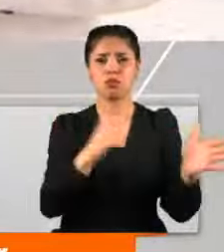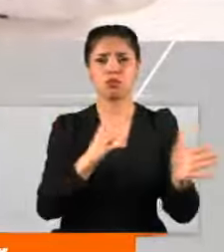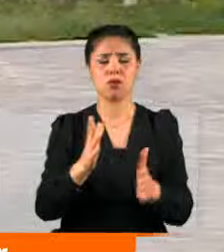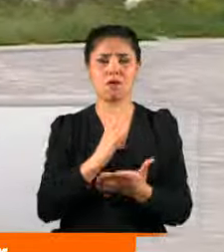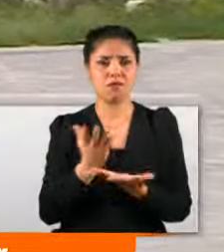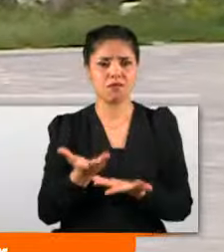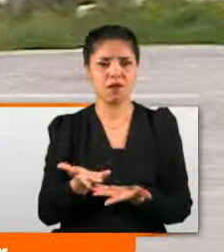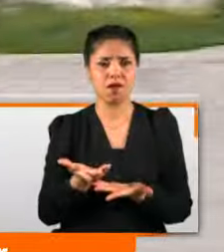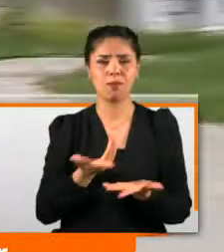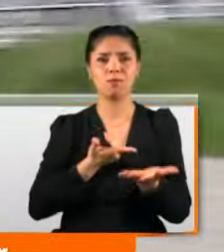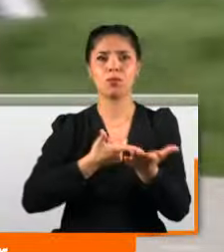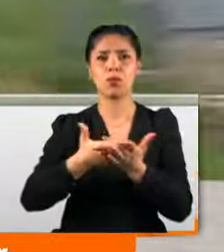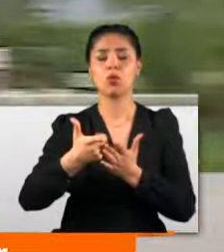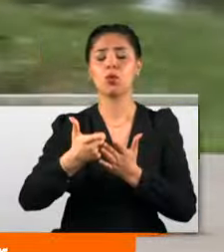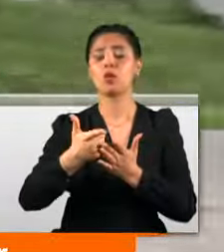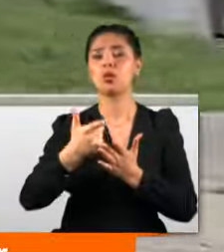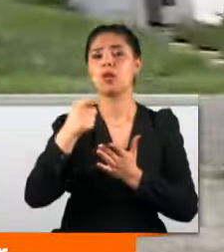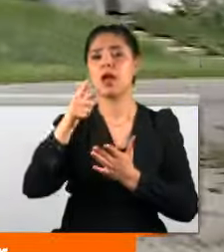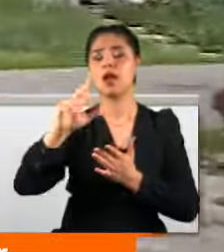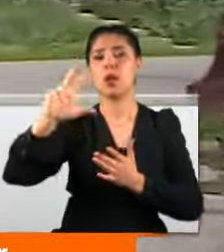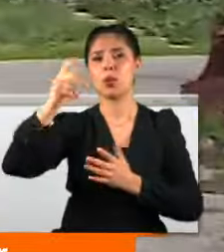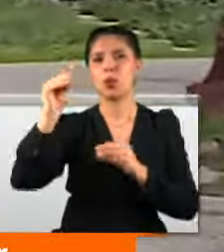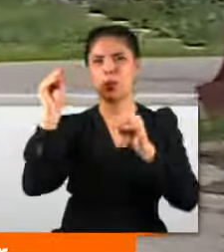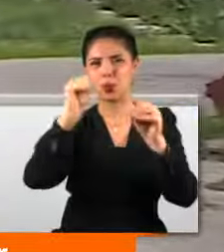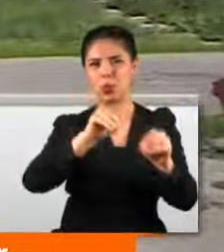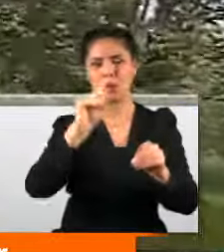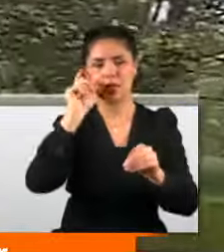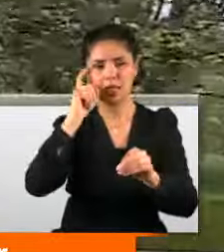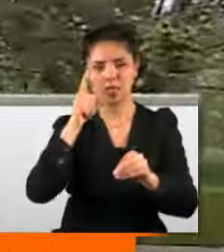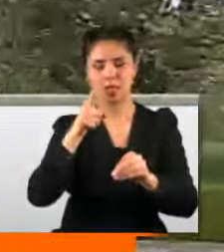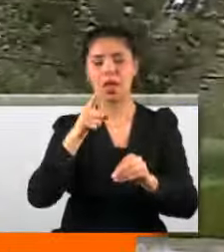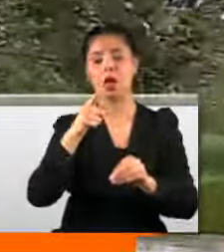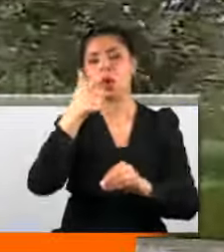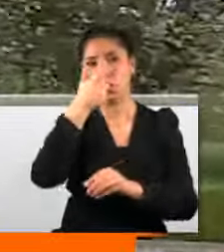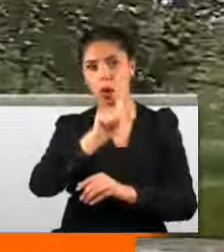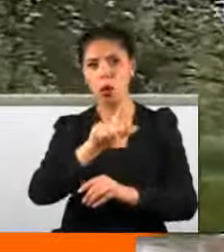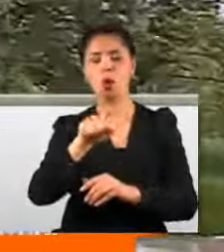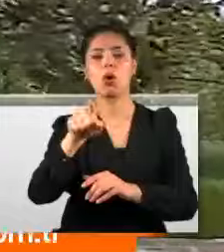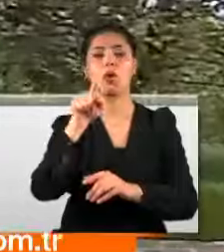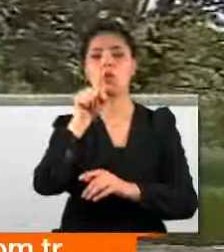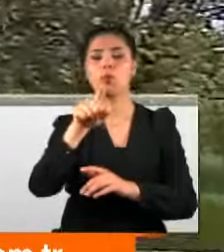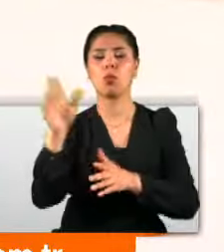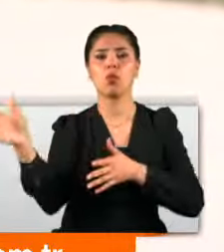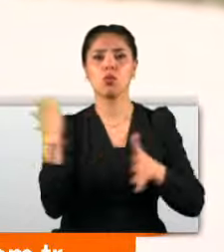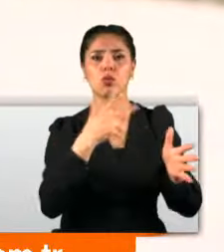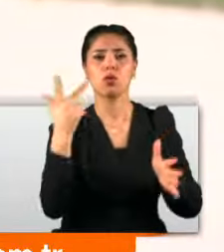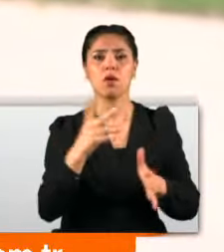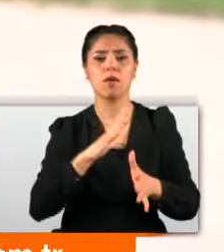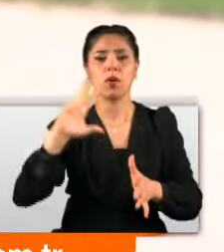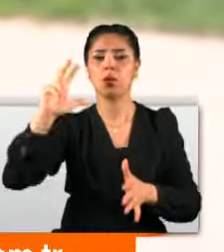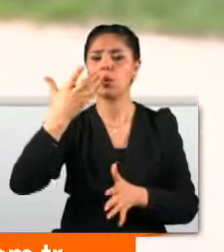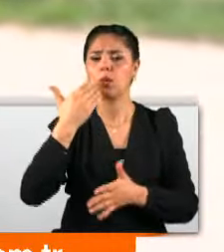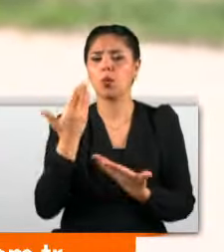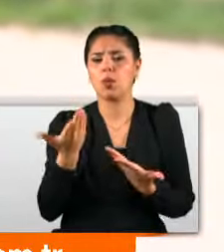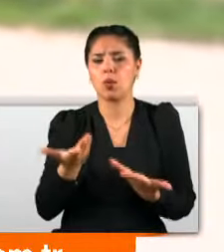etkisi var panelin kurulacağı iddia edilen köy güneş görmek bir yana devamlı yoğun rüzgarın etkisinde Burası